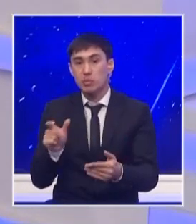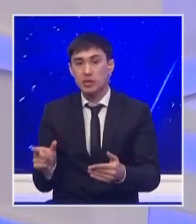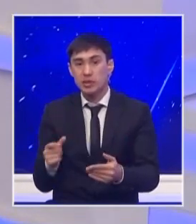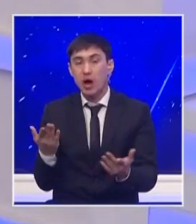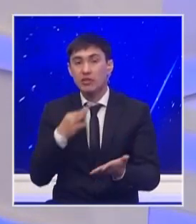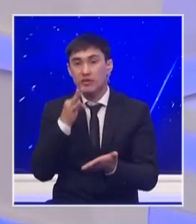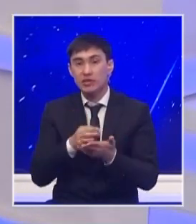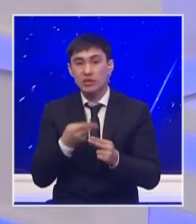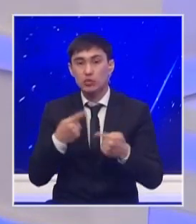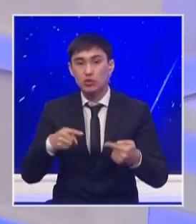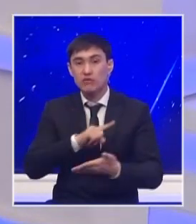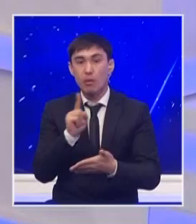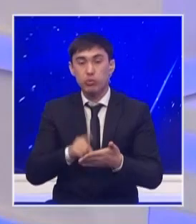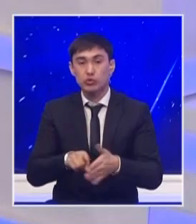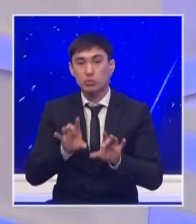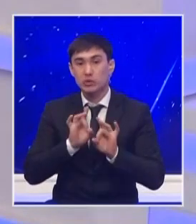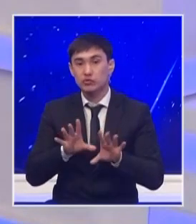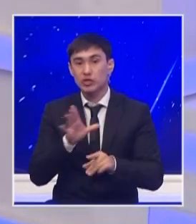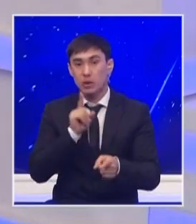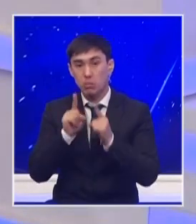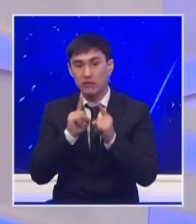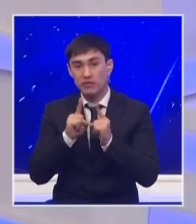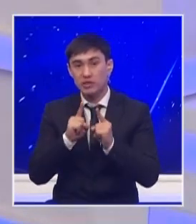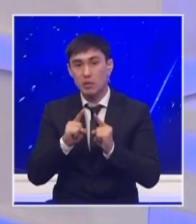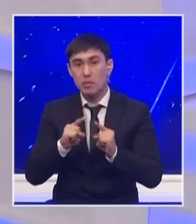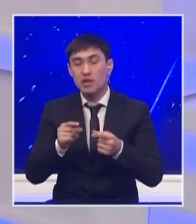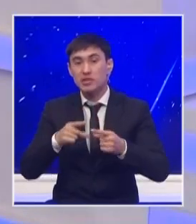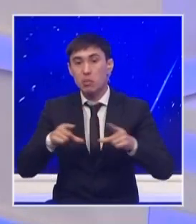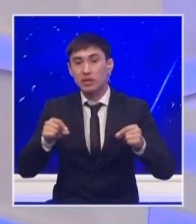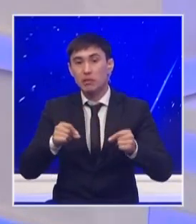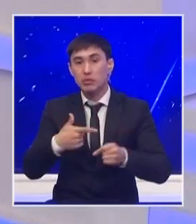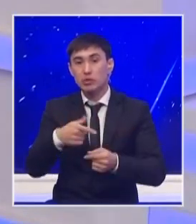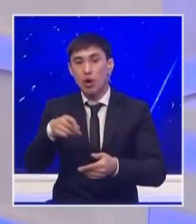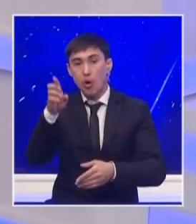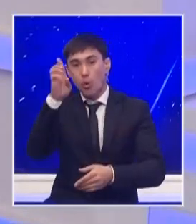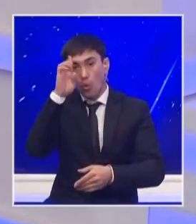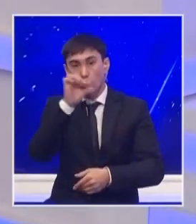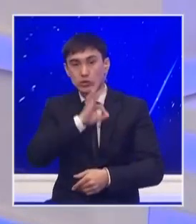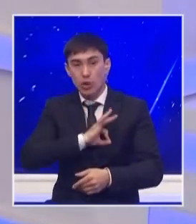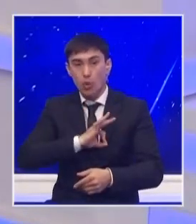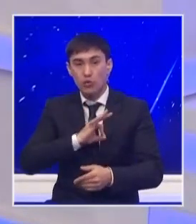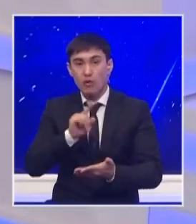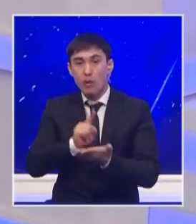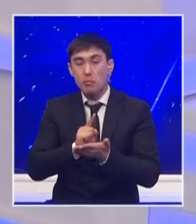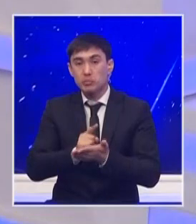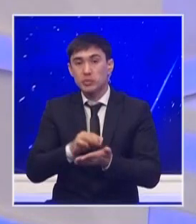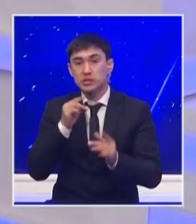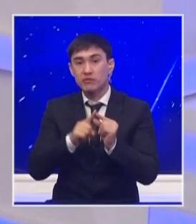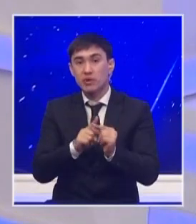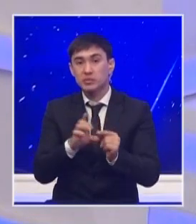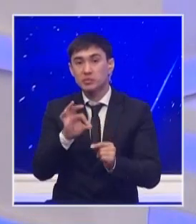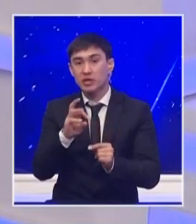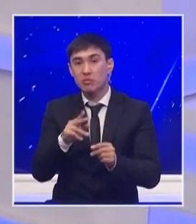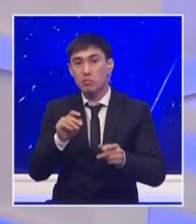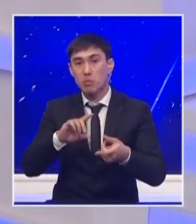претендентам ответы на эти другие вопросы прозвучали на брифинге с представителями Департамента госдоходов по словам спикеров поправка